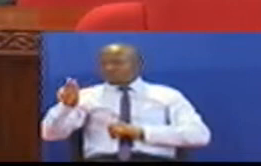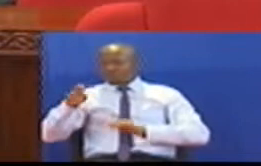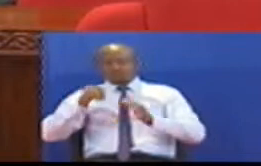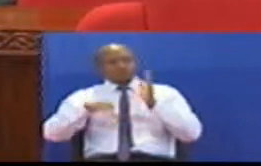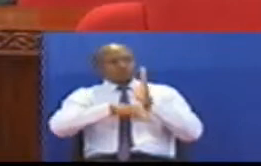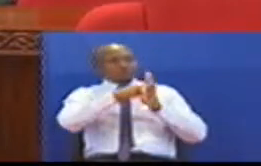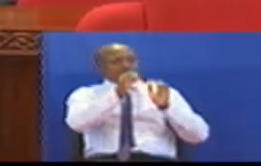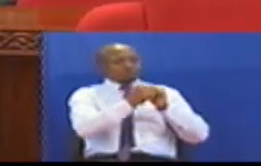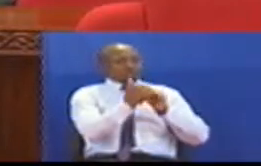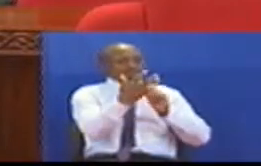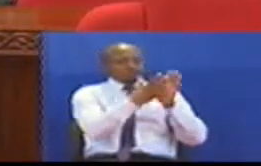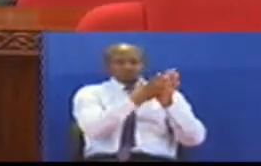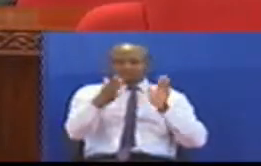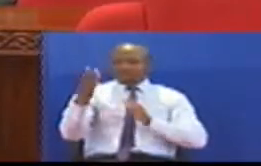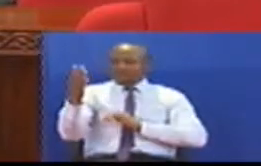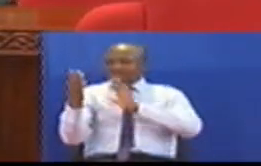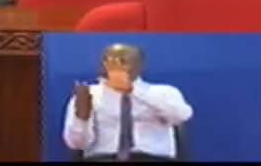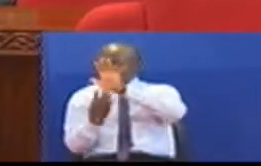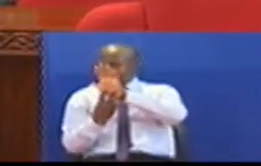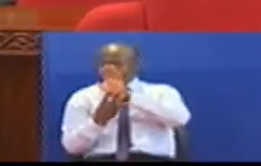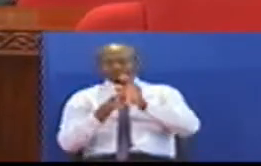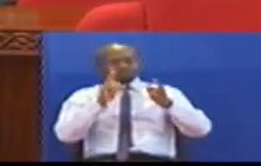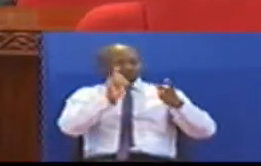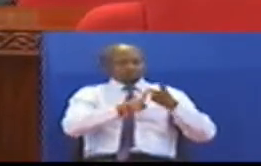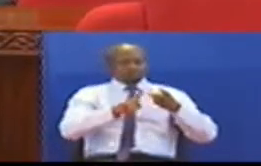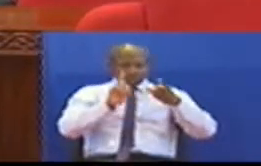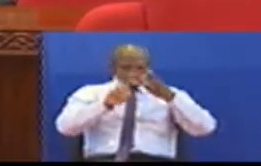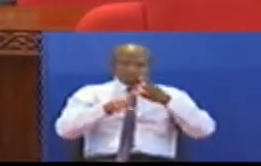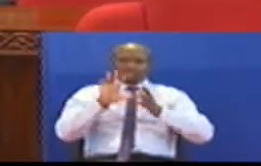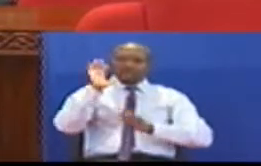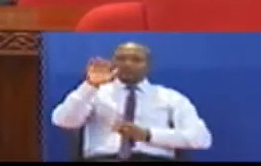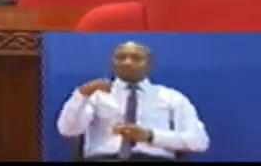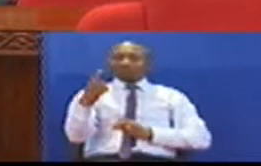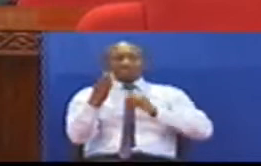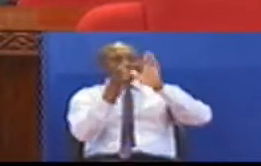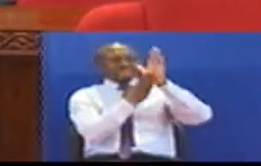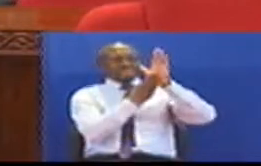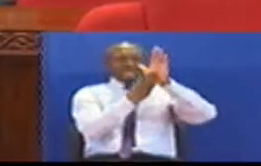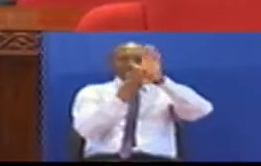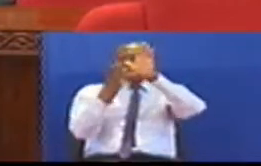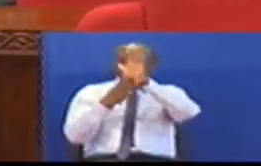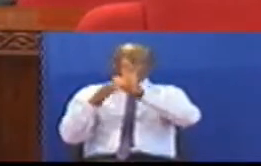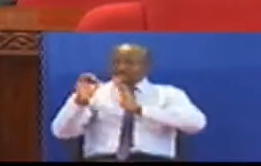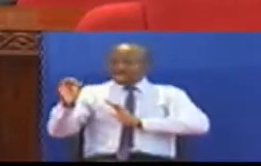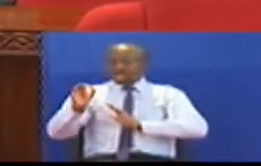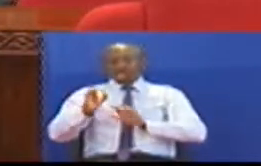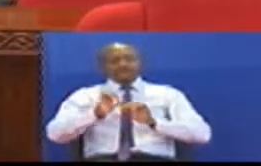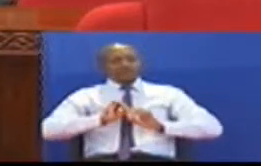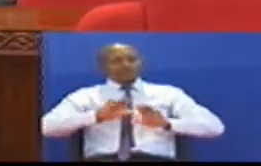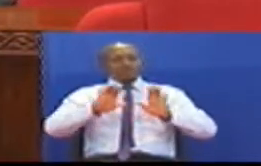49. Mheshimiwa Spika, mwaka 1990 maambukizi yalipanda kufikia watu 900,000 sawa